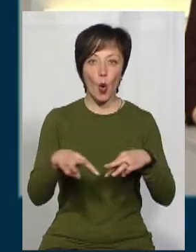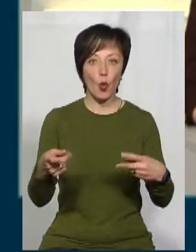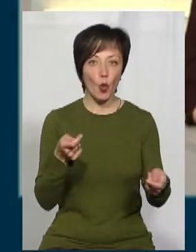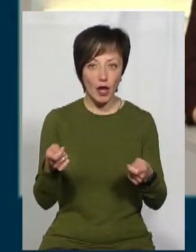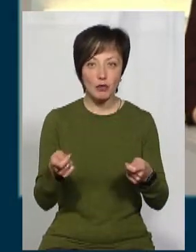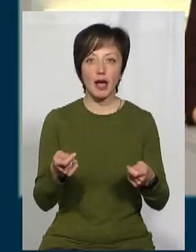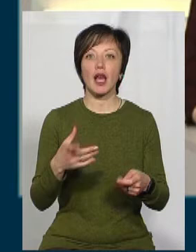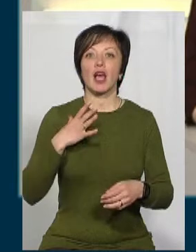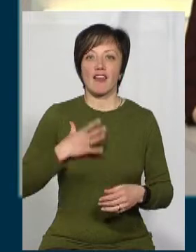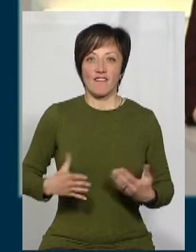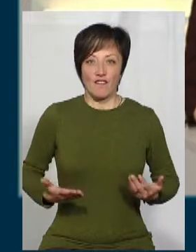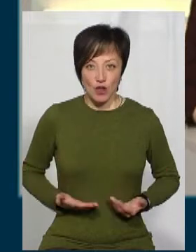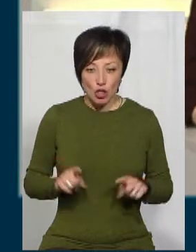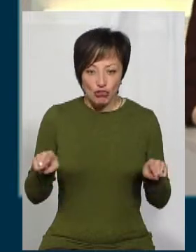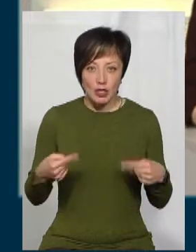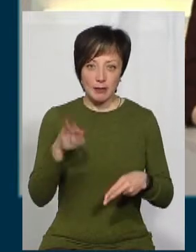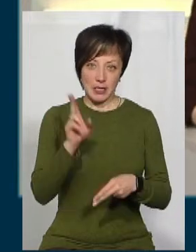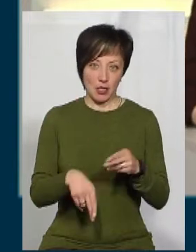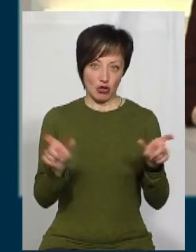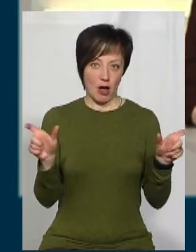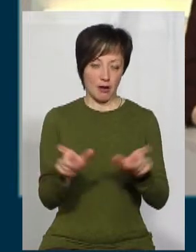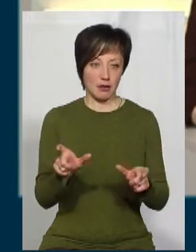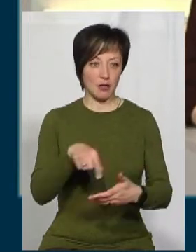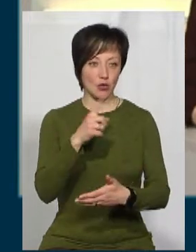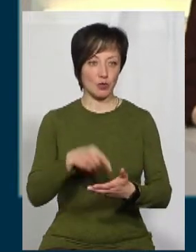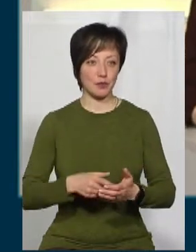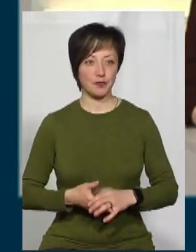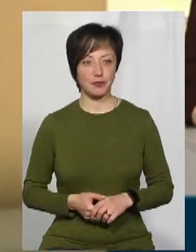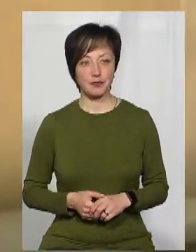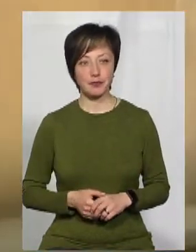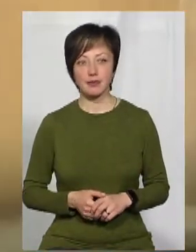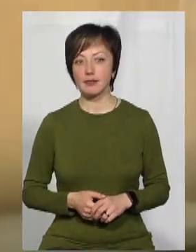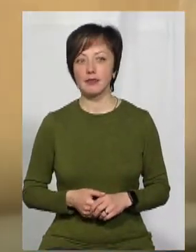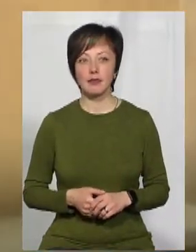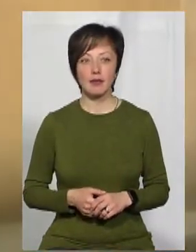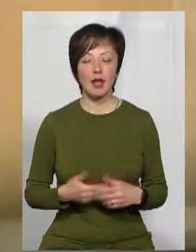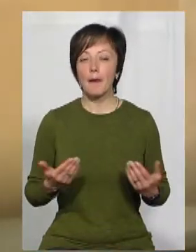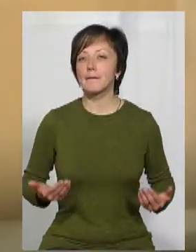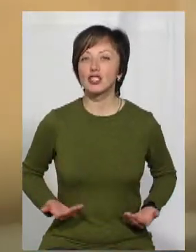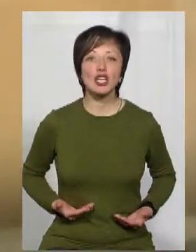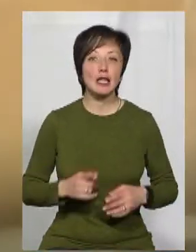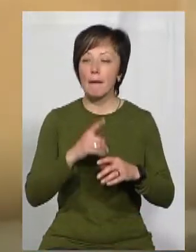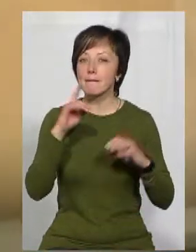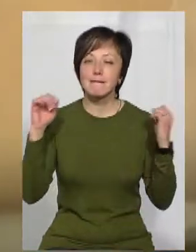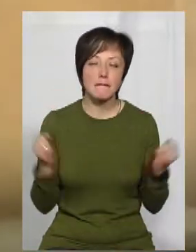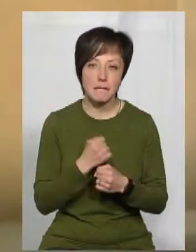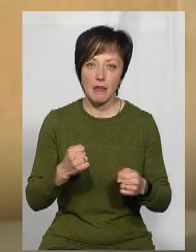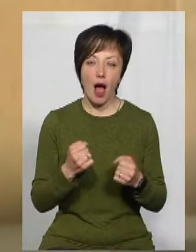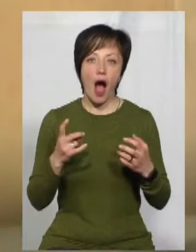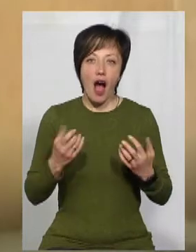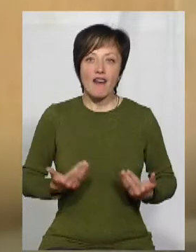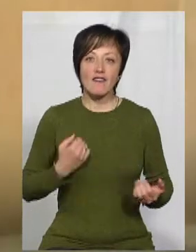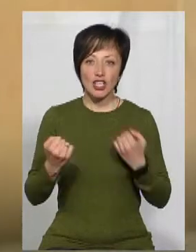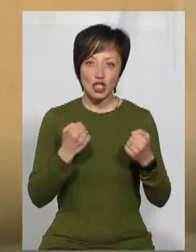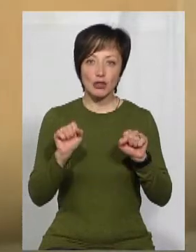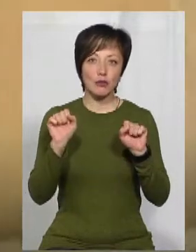і вижити вже після закінчення карантину? Ну, жити практично можливо.